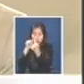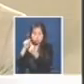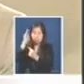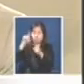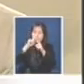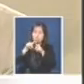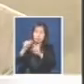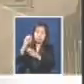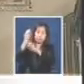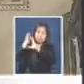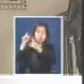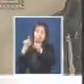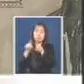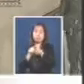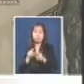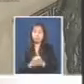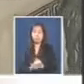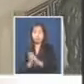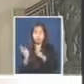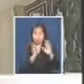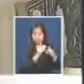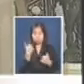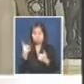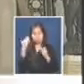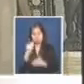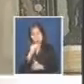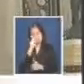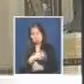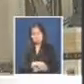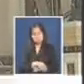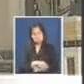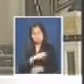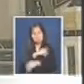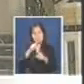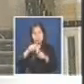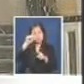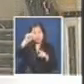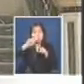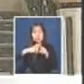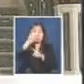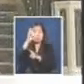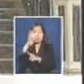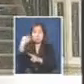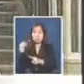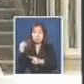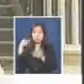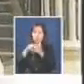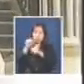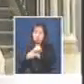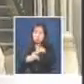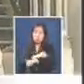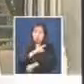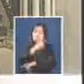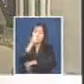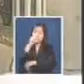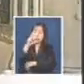ครับแต่มีข้อทักท้วงเรื่องของวันที่1เมษายนพรุ่งนี้ที่ค่าแรงขั้นต่ำจะเป็น300บาทใน7จังหวัดมันจะเป็น